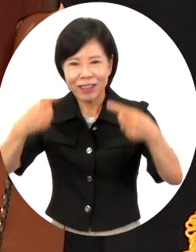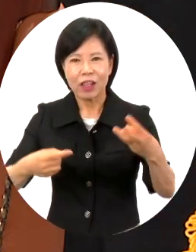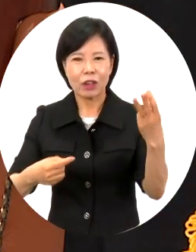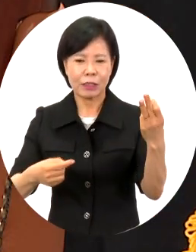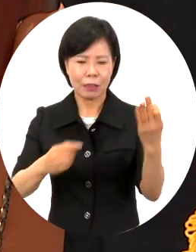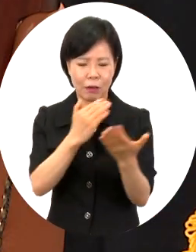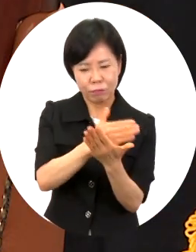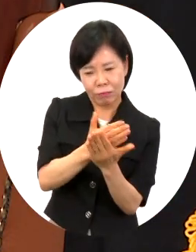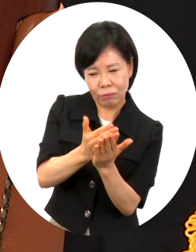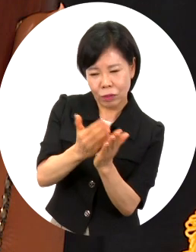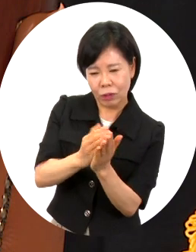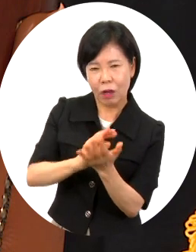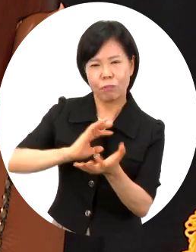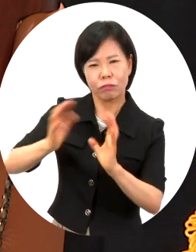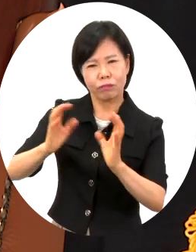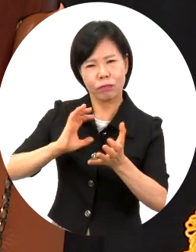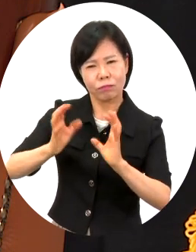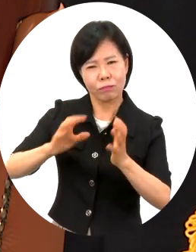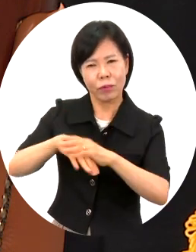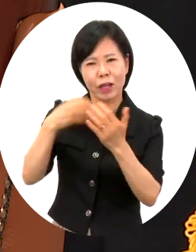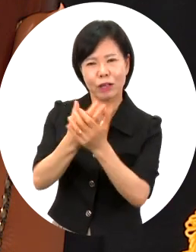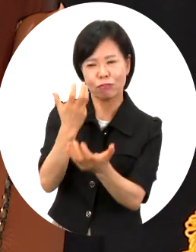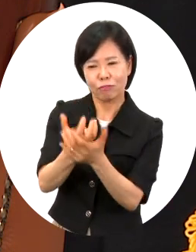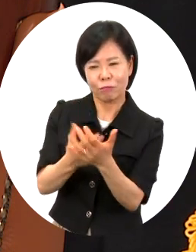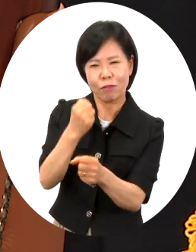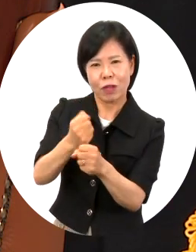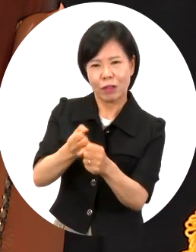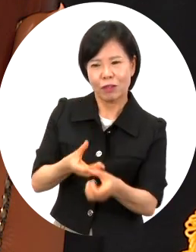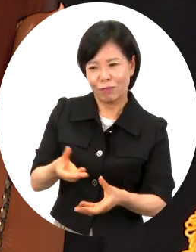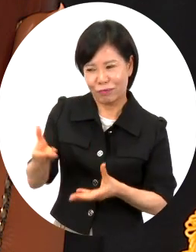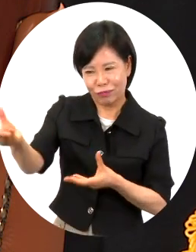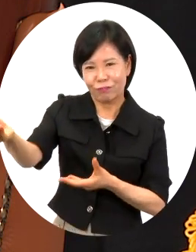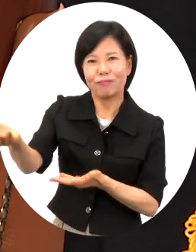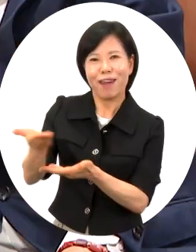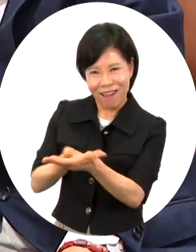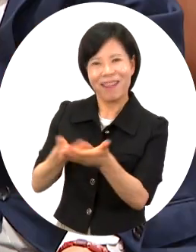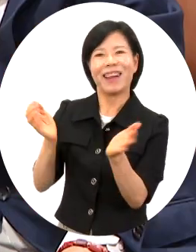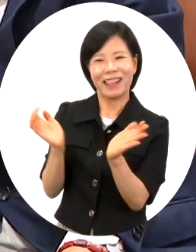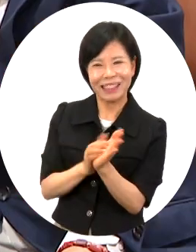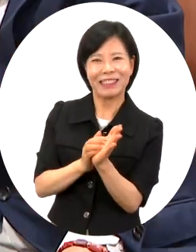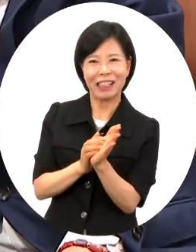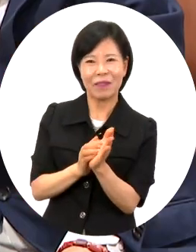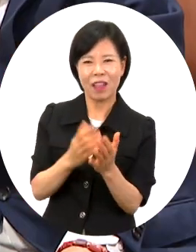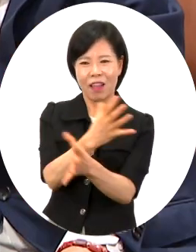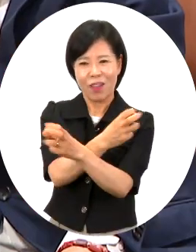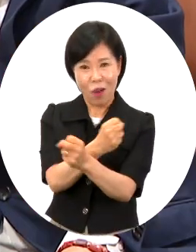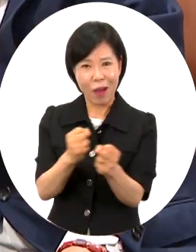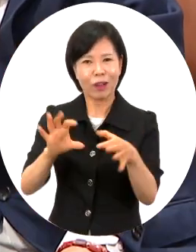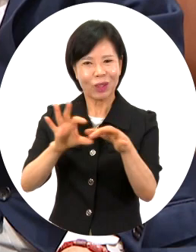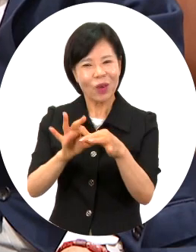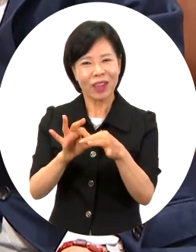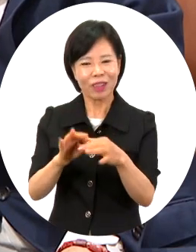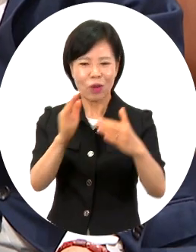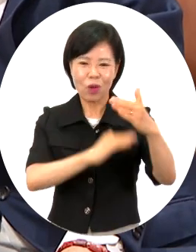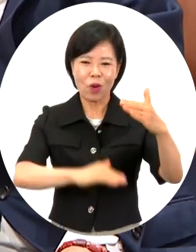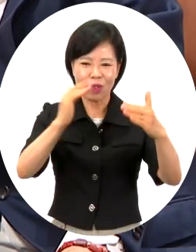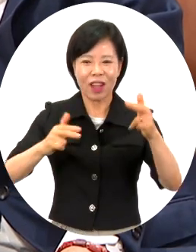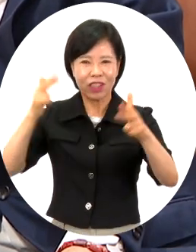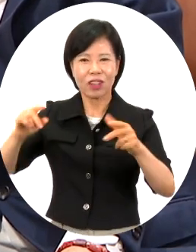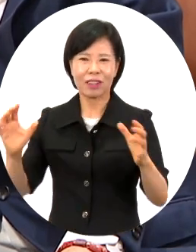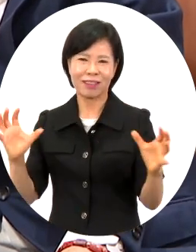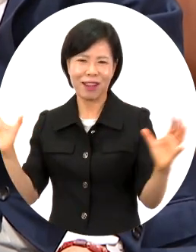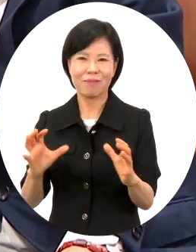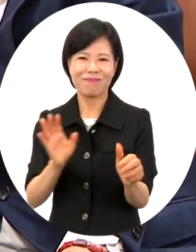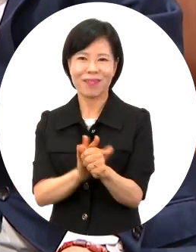참석한 가운데 13개 분야에 걸쳐 상호 교류 협력 의향서를 체결했습니다. 양 지역은 이번 협약을 통해 기관